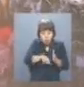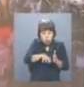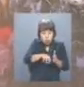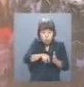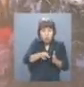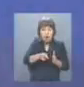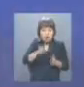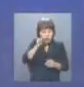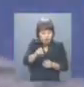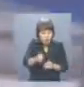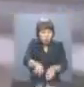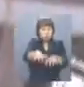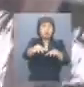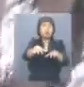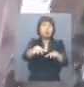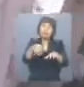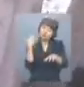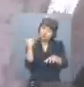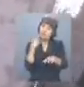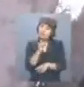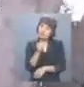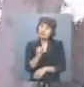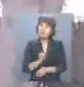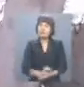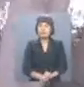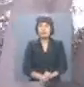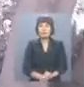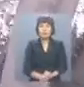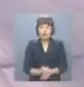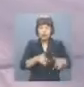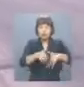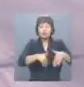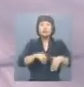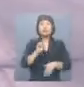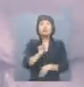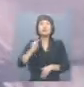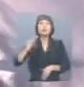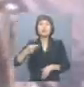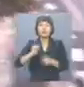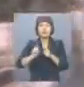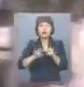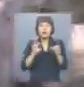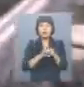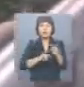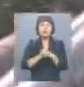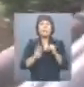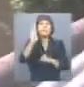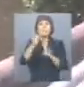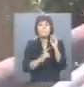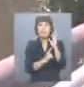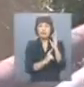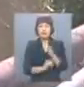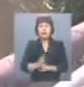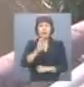ะมีการท่วมอีก ชุมชนทรัพย์สินพัฒนาเป็น1ใน4ชุมชนในเขตบางขุนเทียนและเขตบางบอนนะ